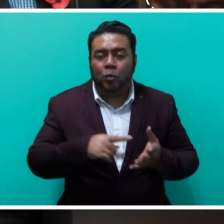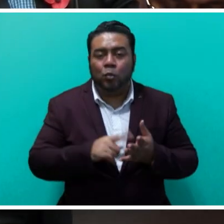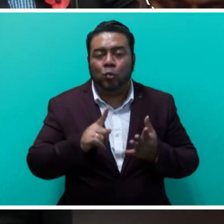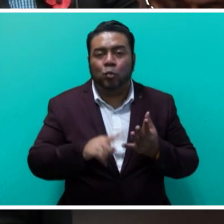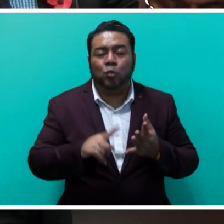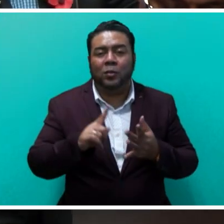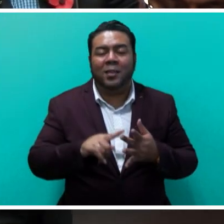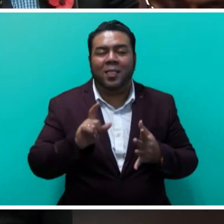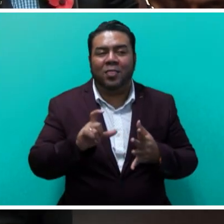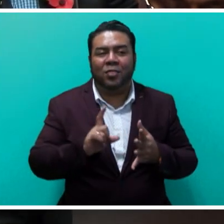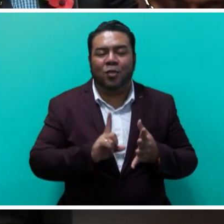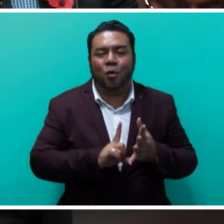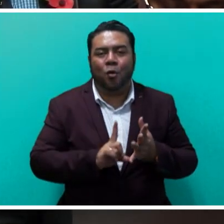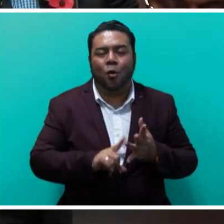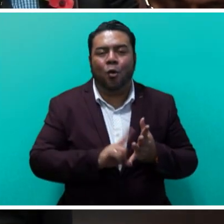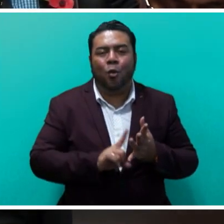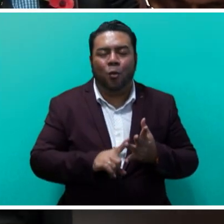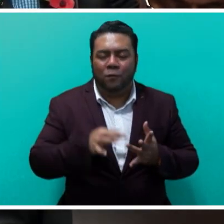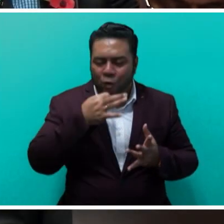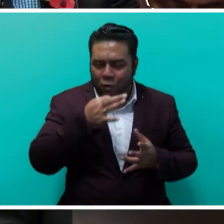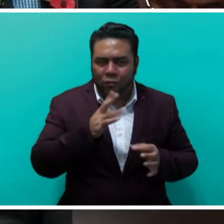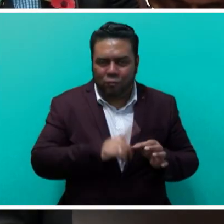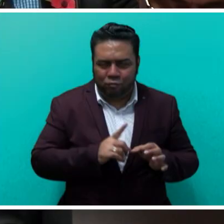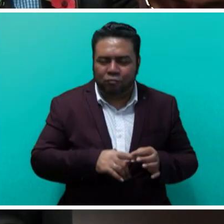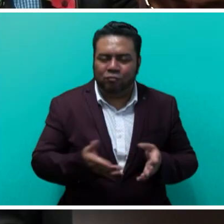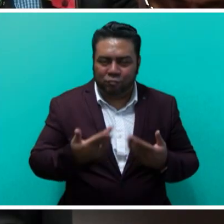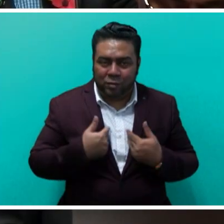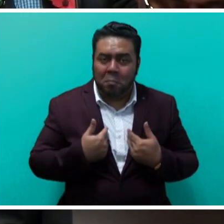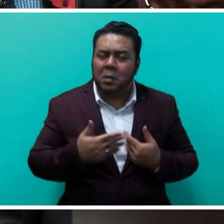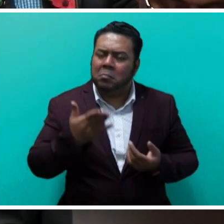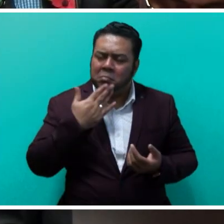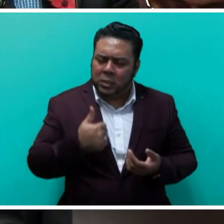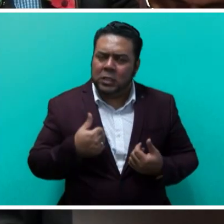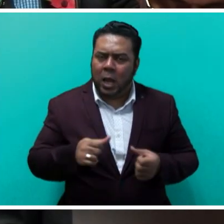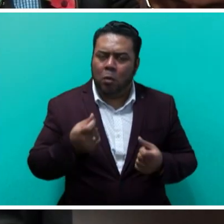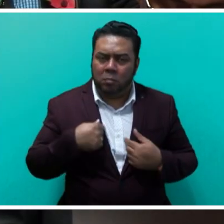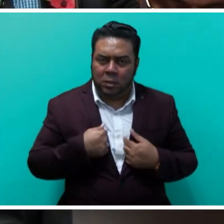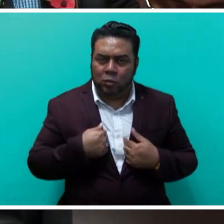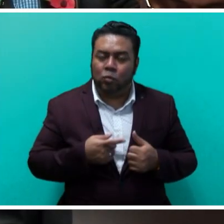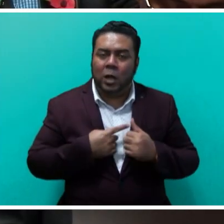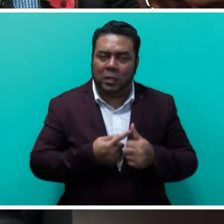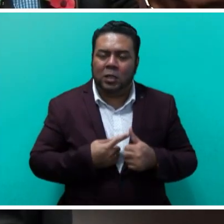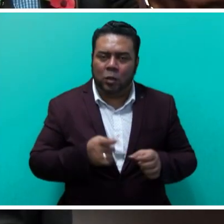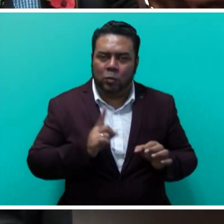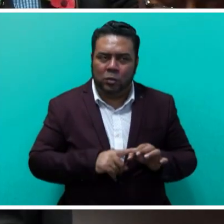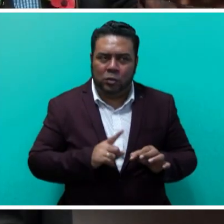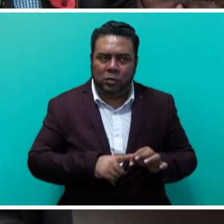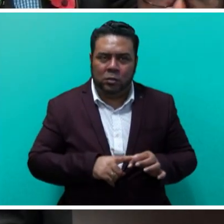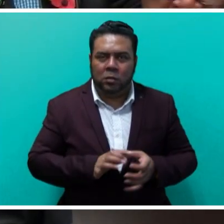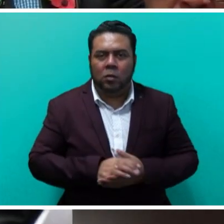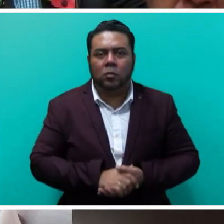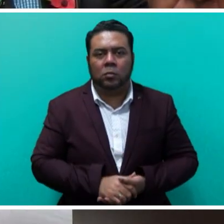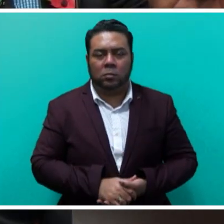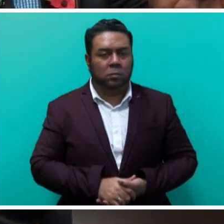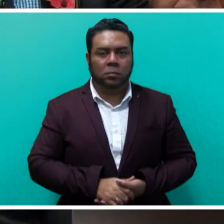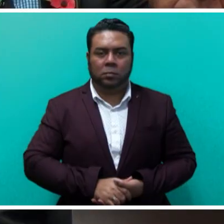the questions. Mr. Speaker, sir, please allow me to answer the questions in vernacular.